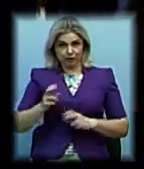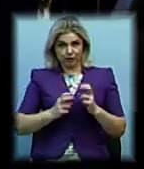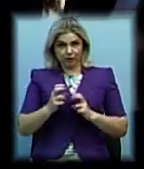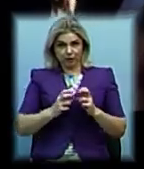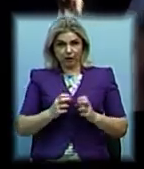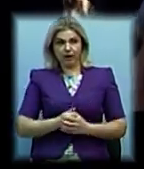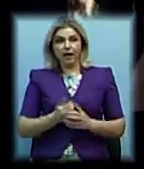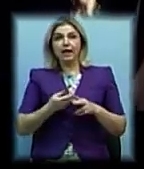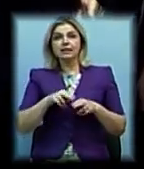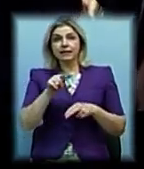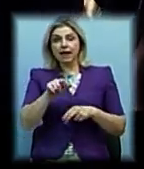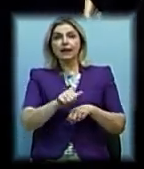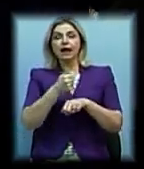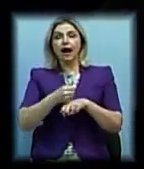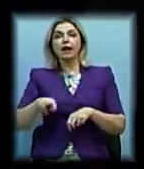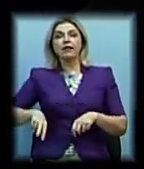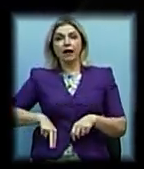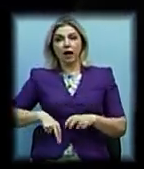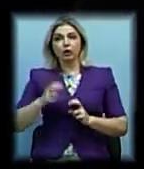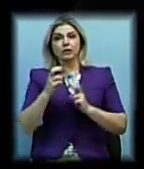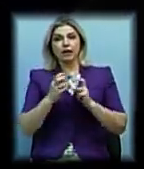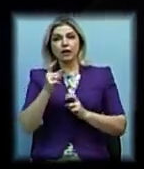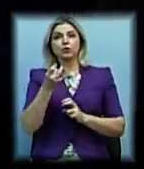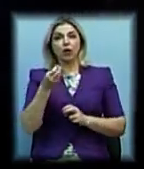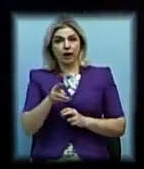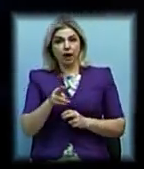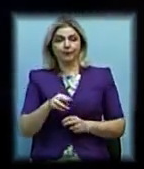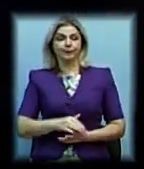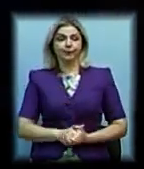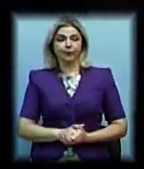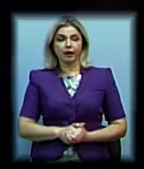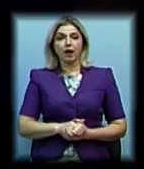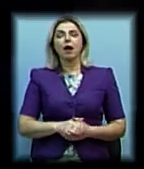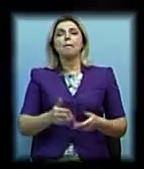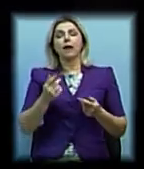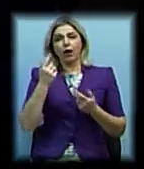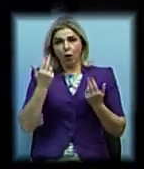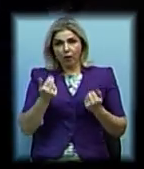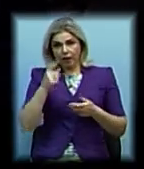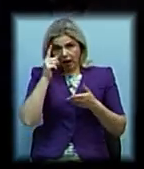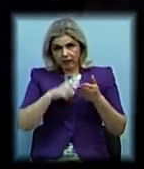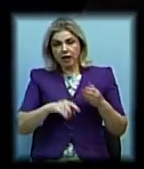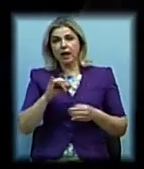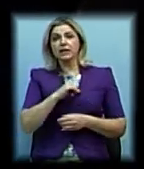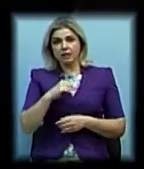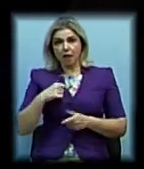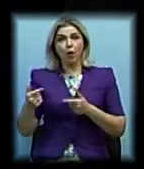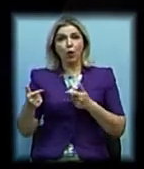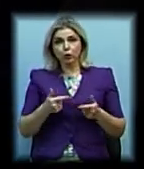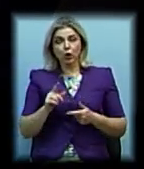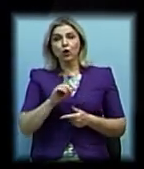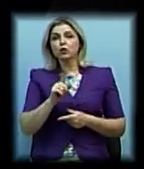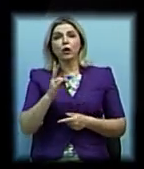Це генеральний директор «Зорі». Маш проект. Переконали, хоча він і сам готовий був, щоб ми не